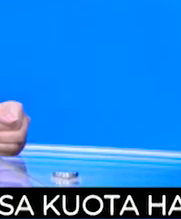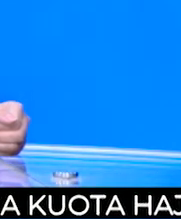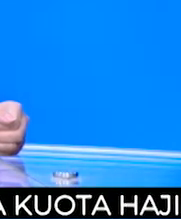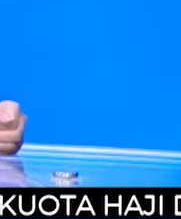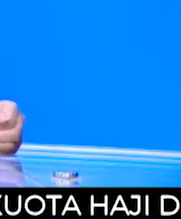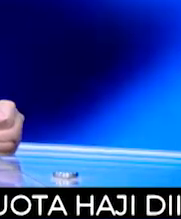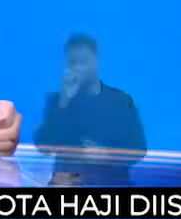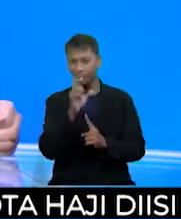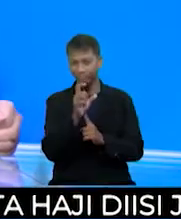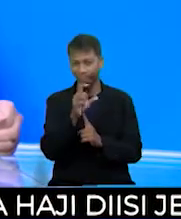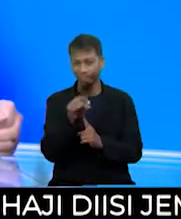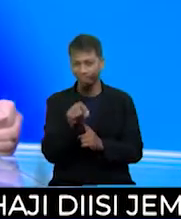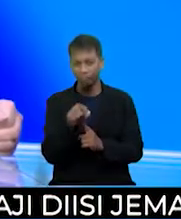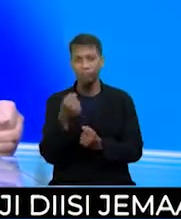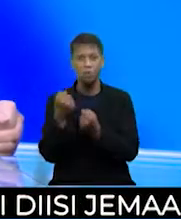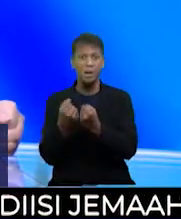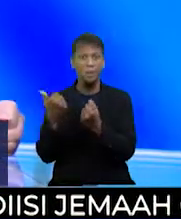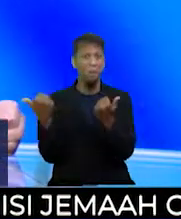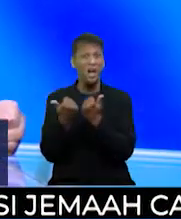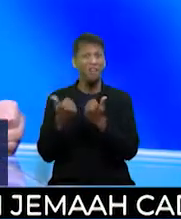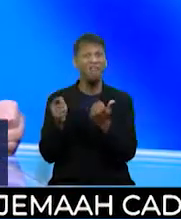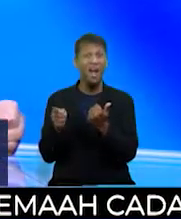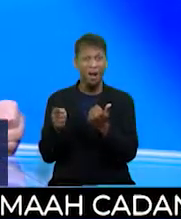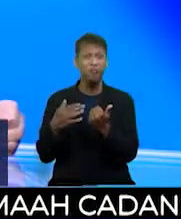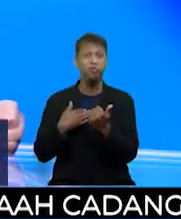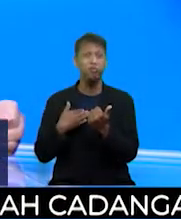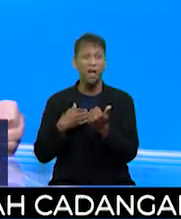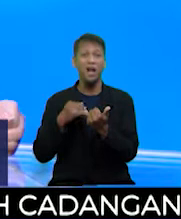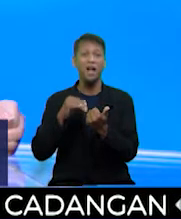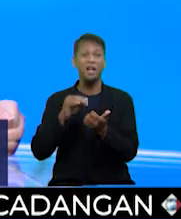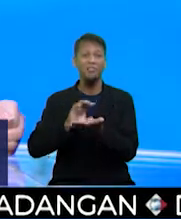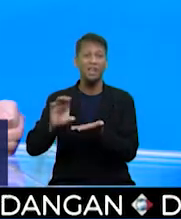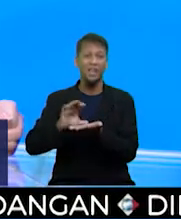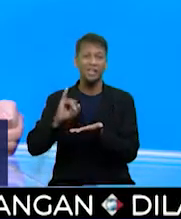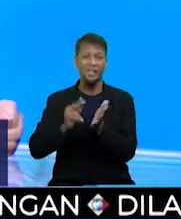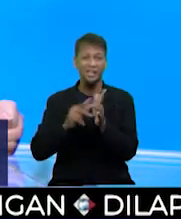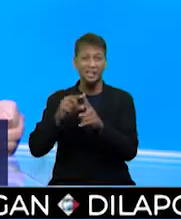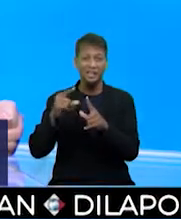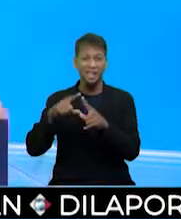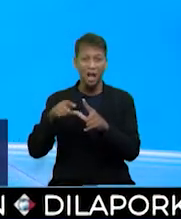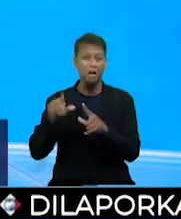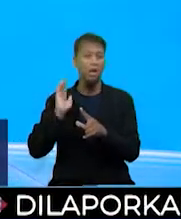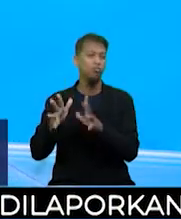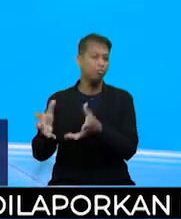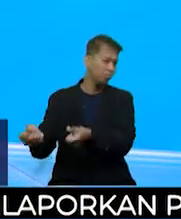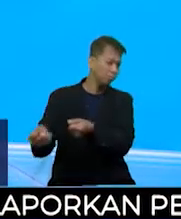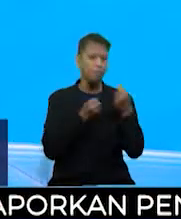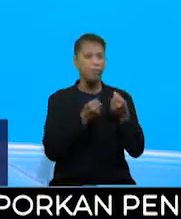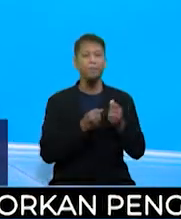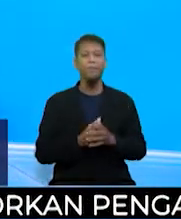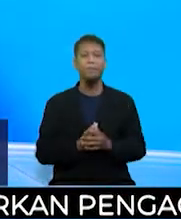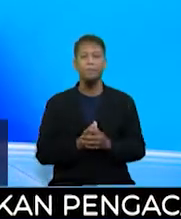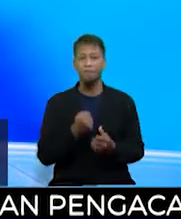Pemirsa, penyidik Bareskrim Polri kembali menyita satu unit mobil mewah milik tersangka kasus investasi bodong binomo Indra Kents. Mobil sport